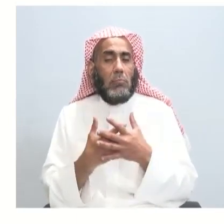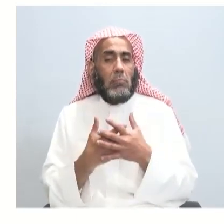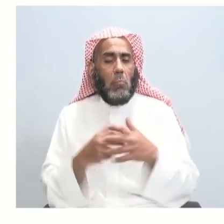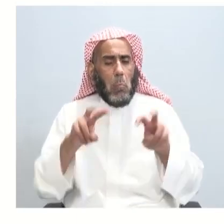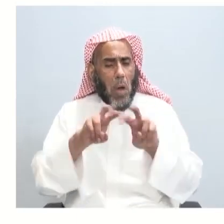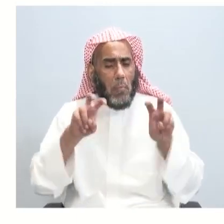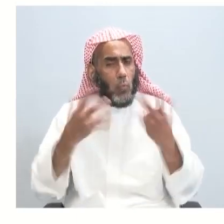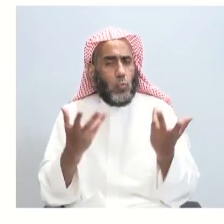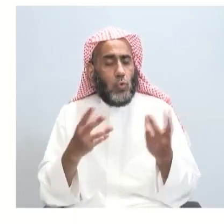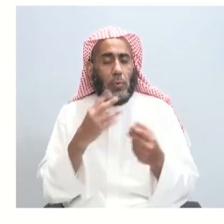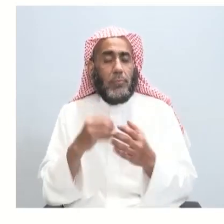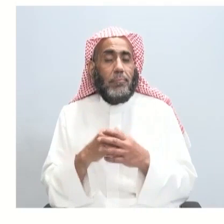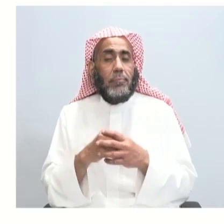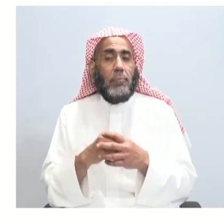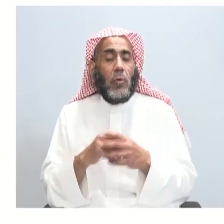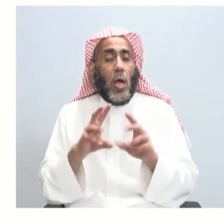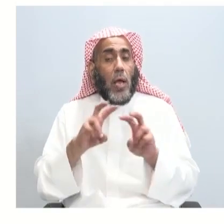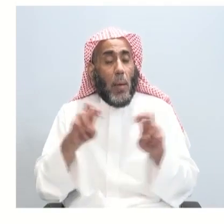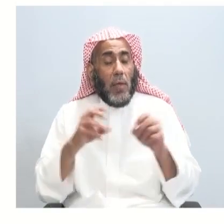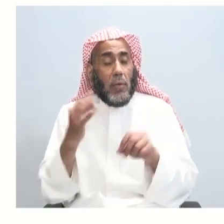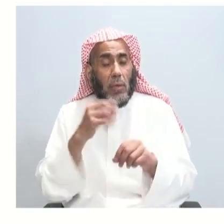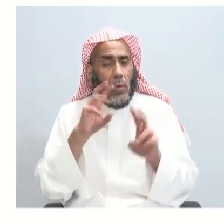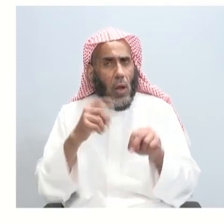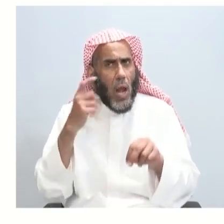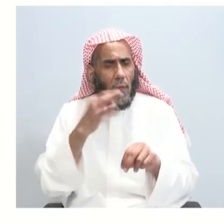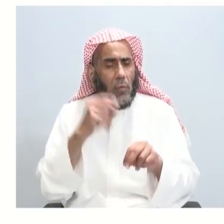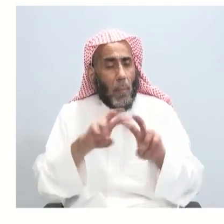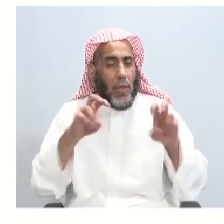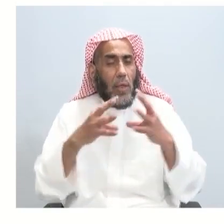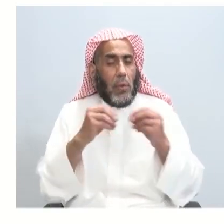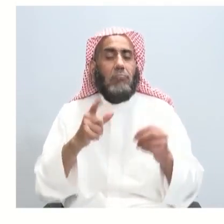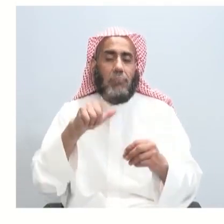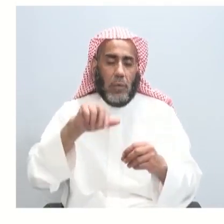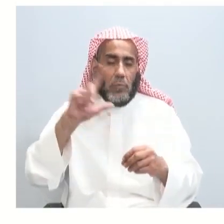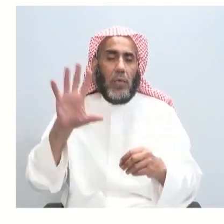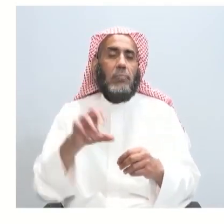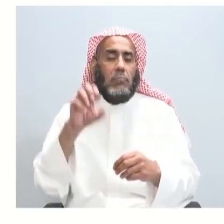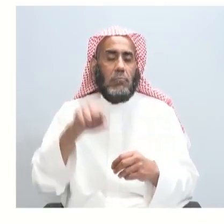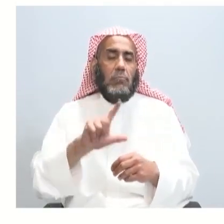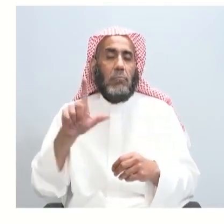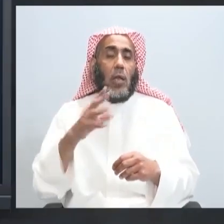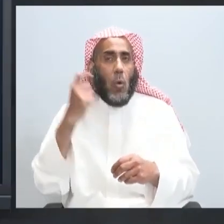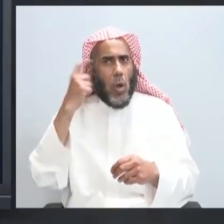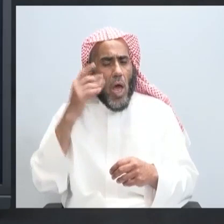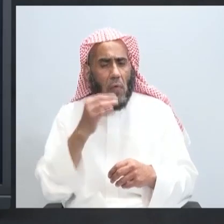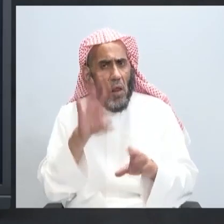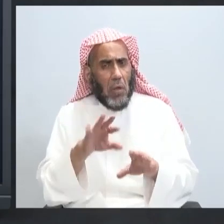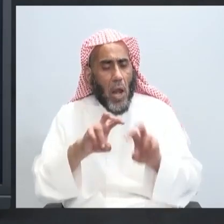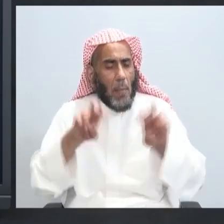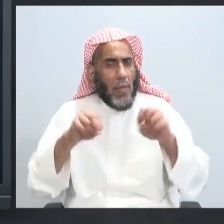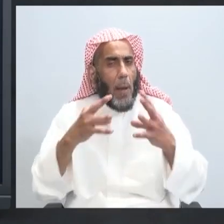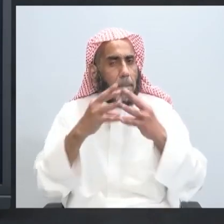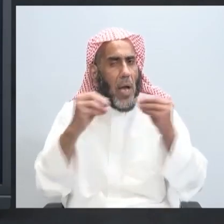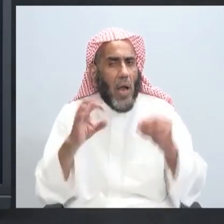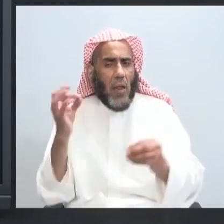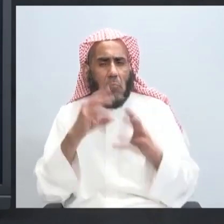المعنى جميل هنا نبحث في معجم الفاظ كنا نعرف اللفظ ونبحث عن المعنى نعم صحيح نحن نعرف اللفظ لكن نبحث عن معنى